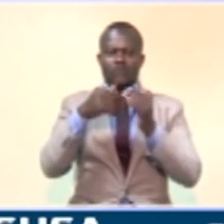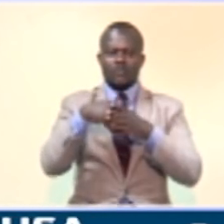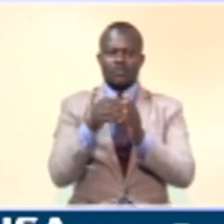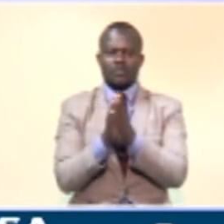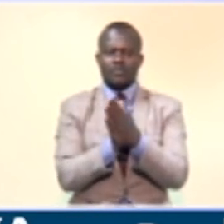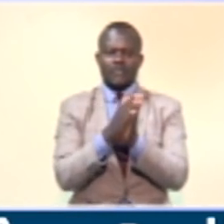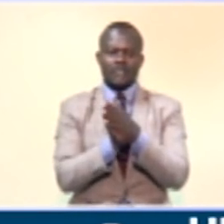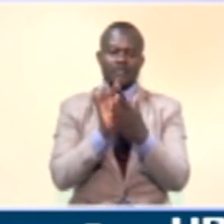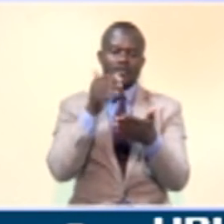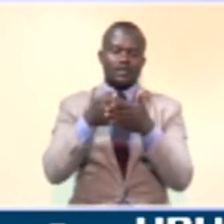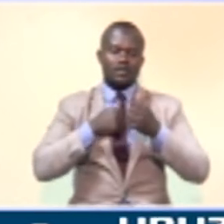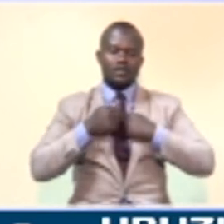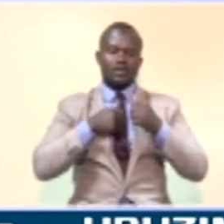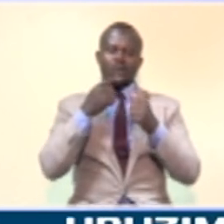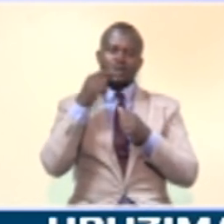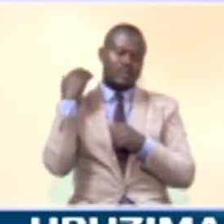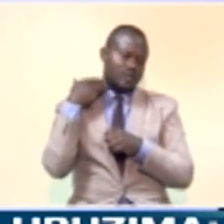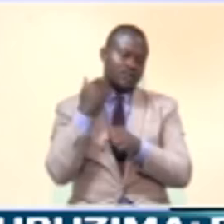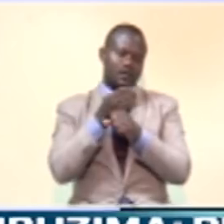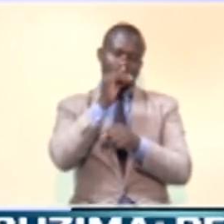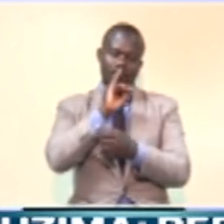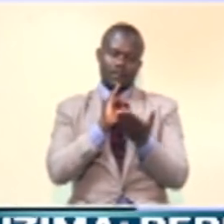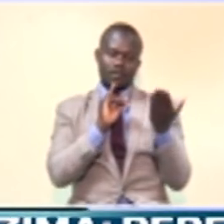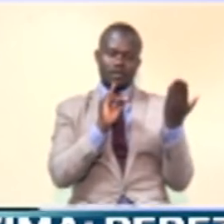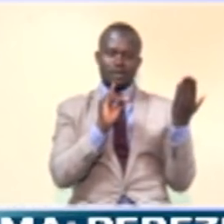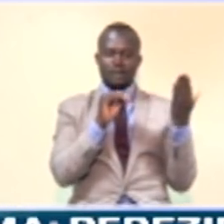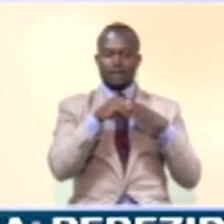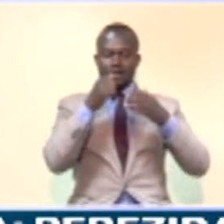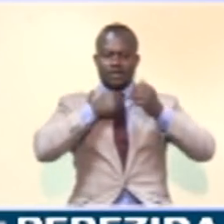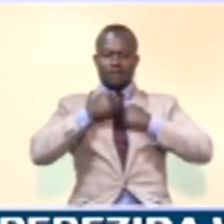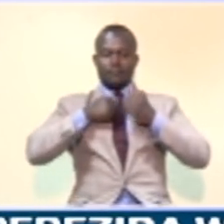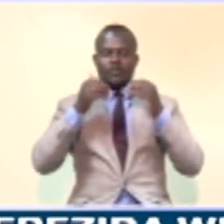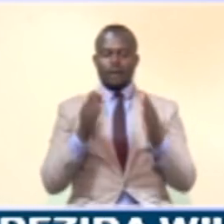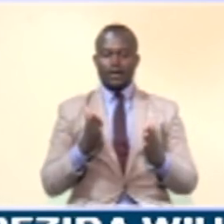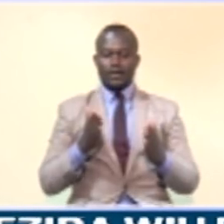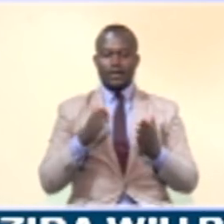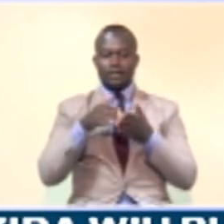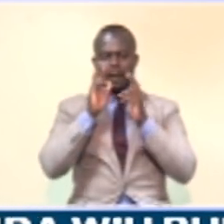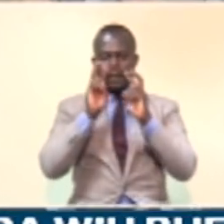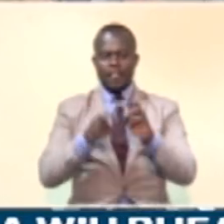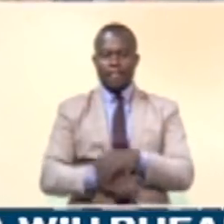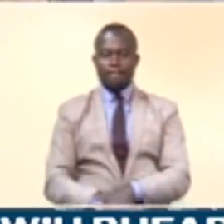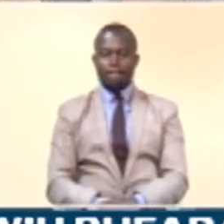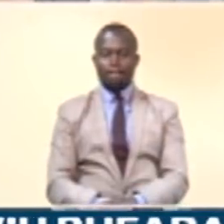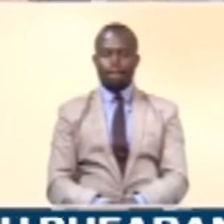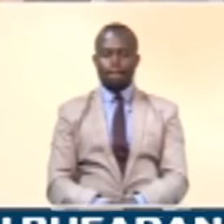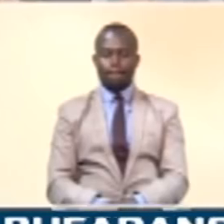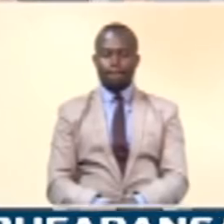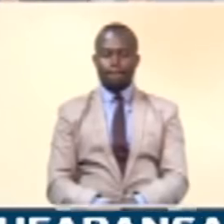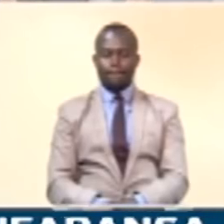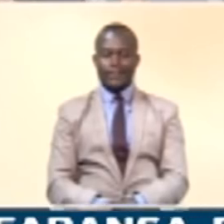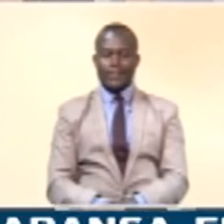mateka yagejeje u Rwanda kuri Jenoside yakorewe Abatutsi mu Rwanda. Divin wayo.